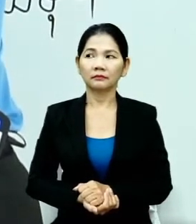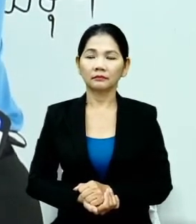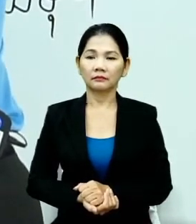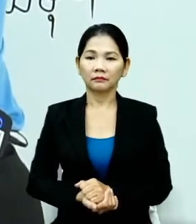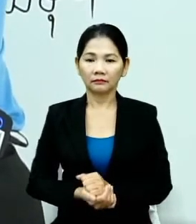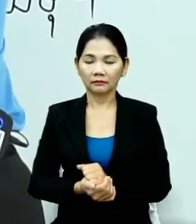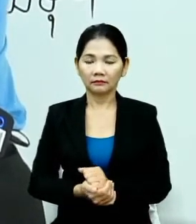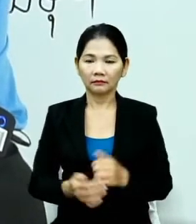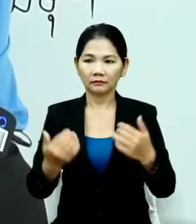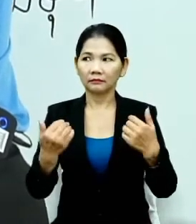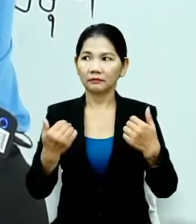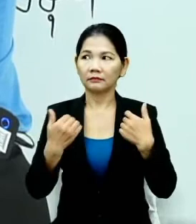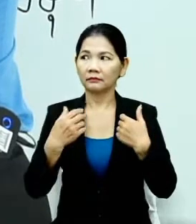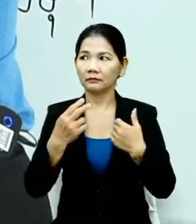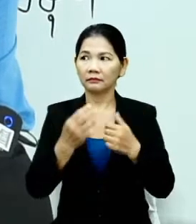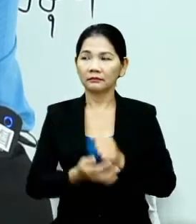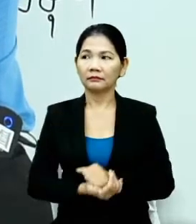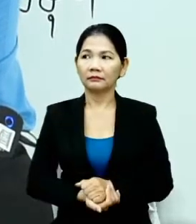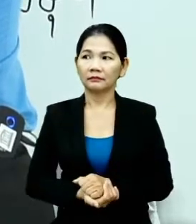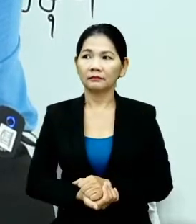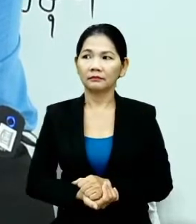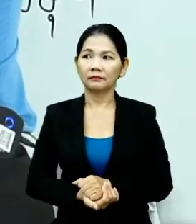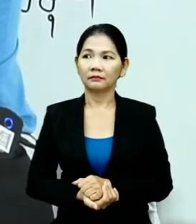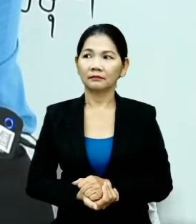chom lãng